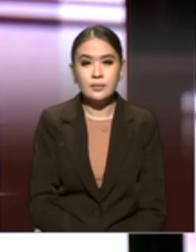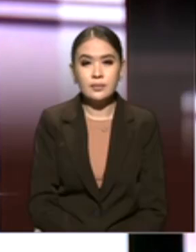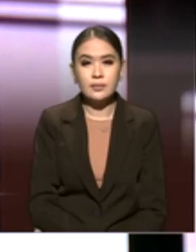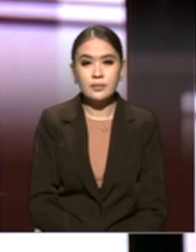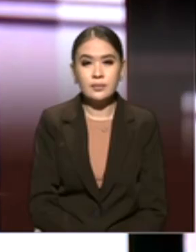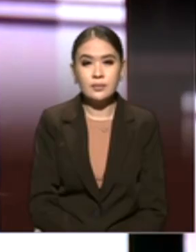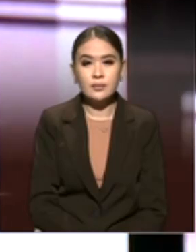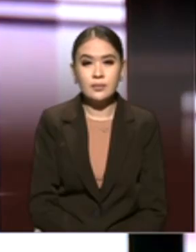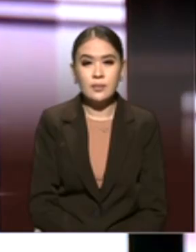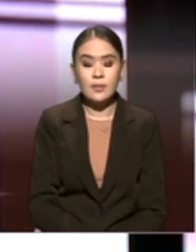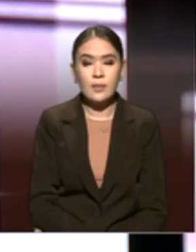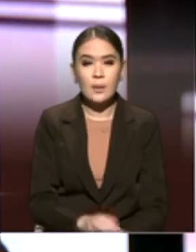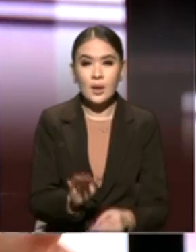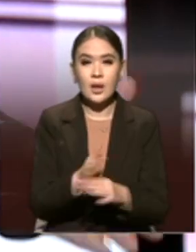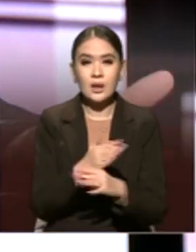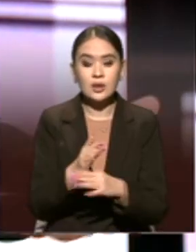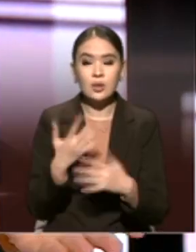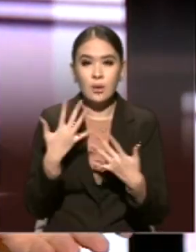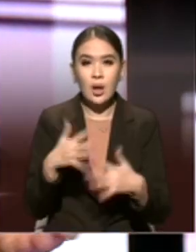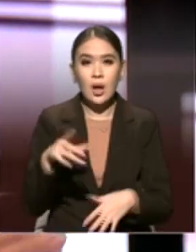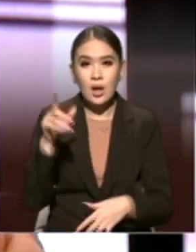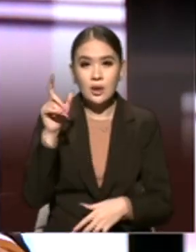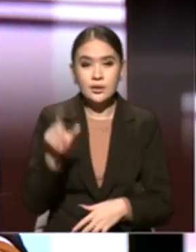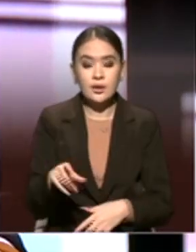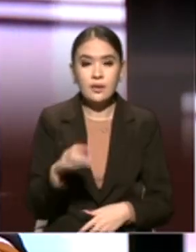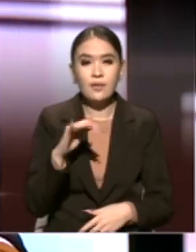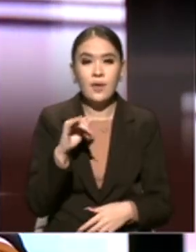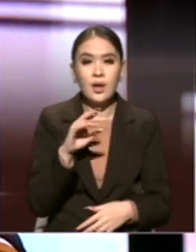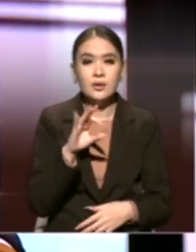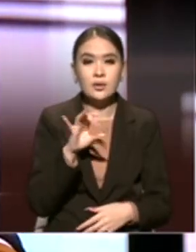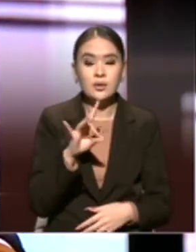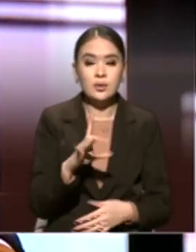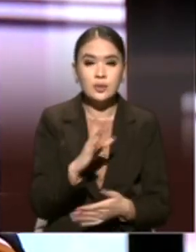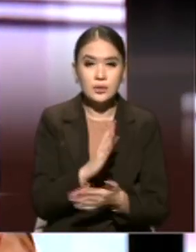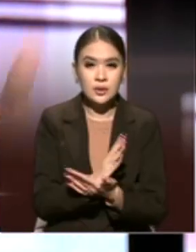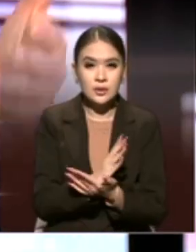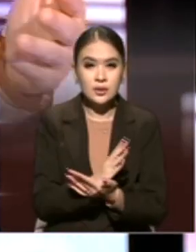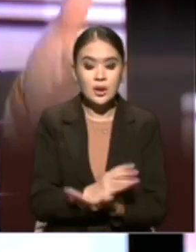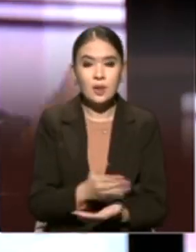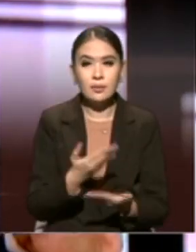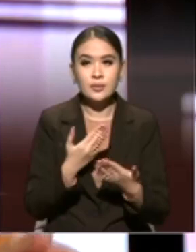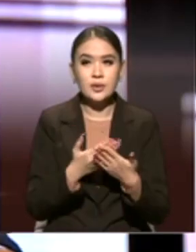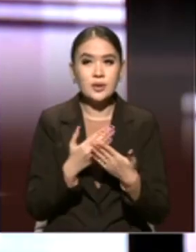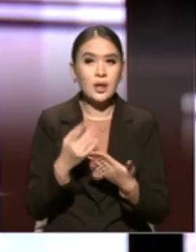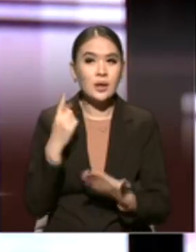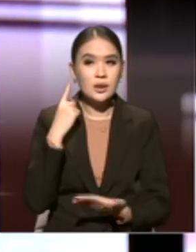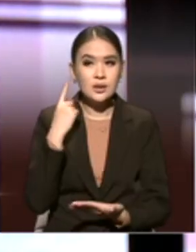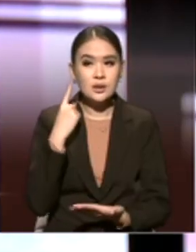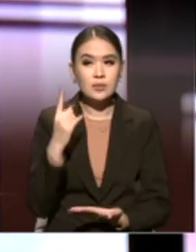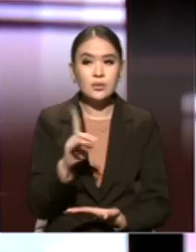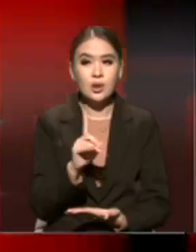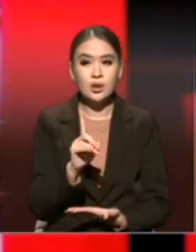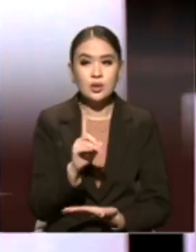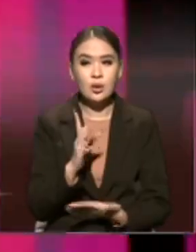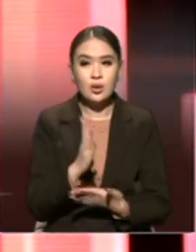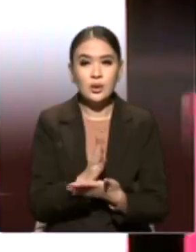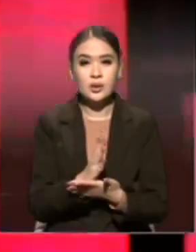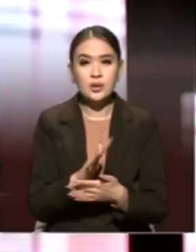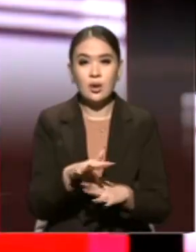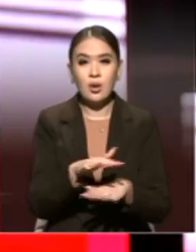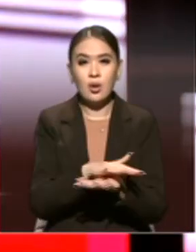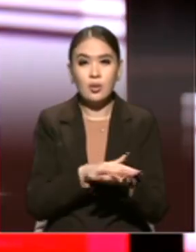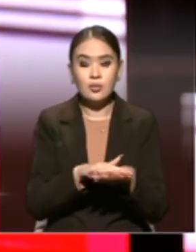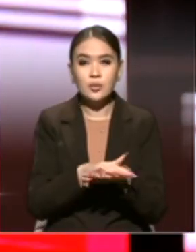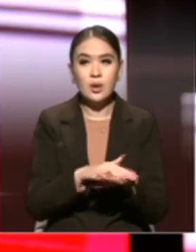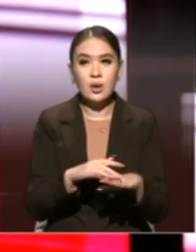Ол іріктеу болғасын жерде ол адам баласы ғой. Человеческий фактор дейміз ғой. Мысалы, естіп жатамыз қоғамда ай